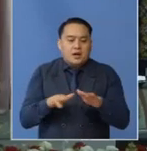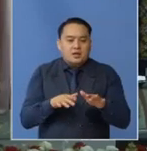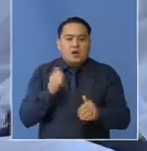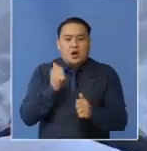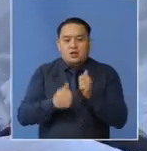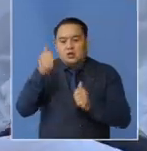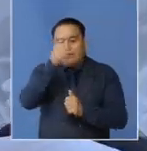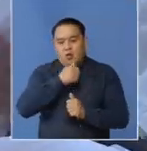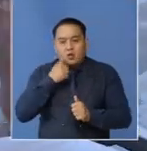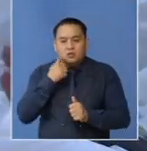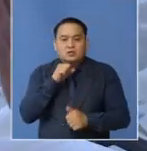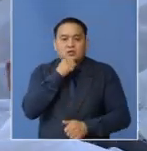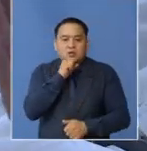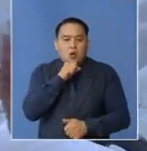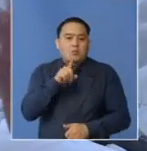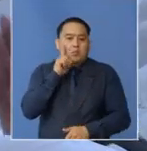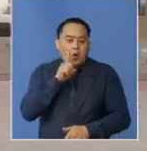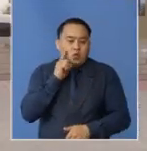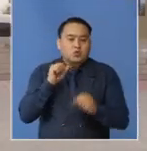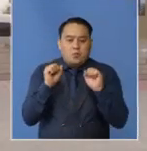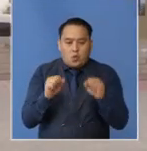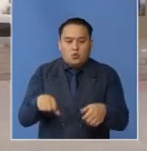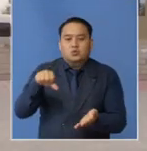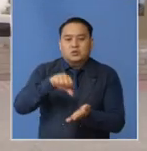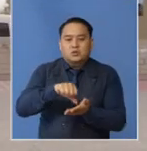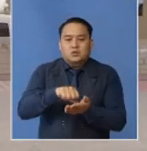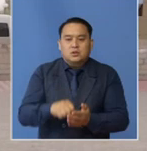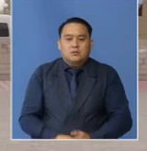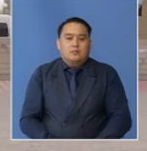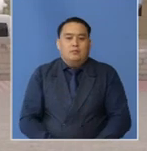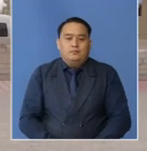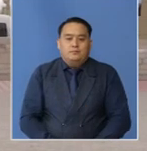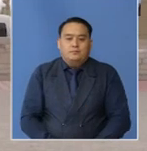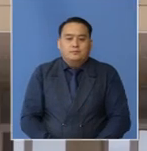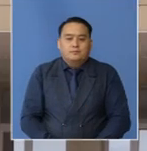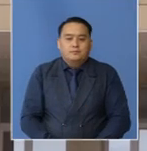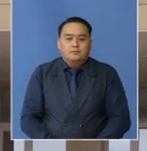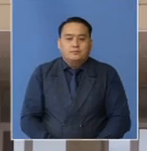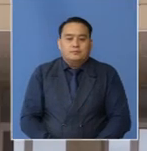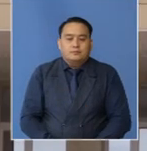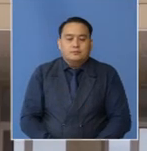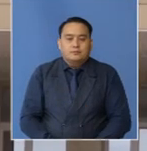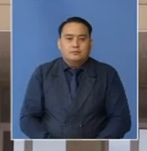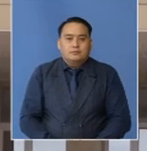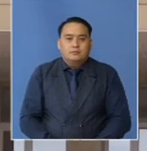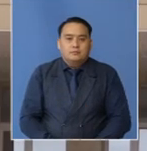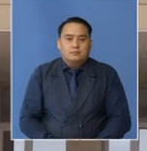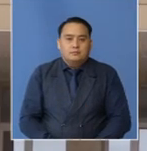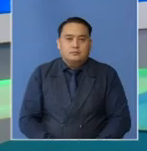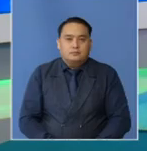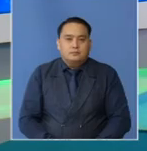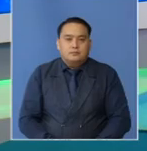ежегодным. И не только среди аксакалов, но и более молодого звена. Айнур Мейерханова, Нуржан Муканов, телеканал ЖИТСУ, Куксусский район.